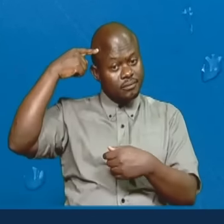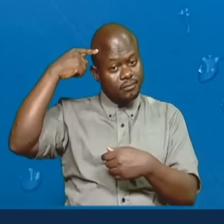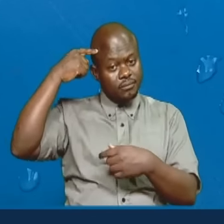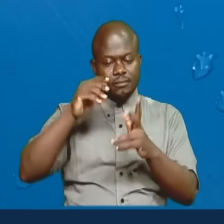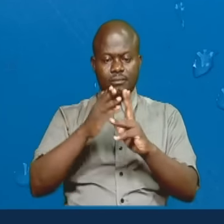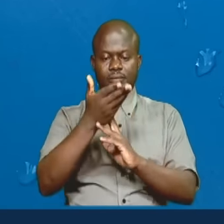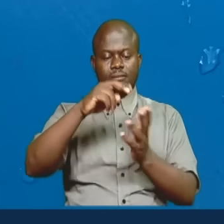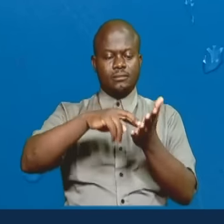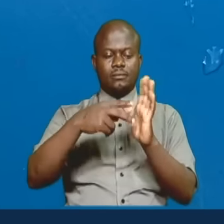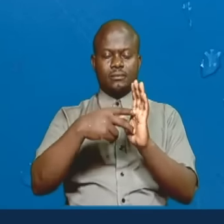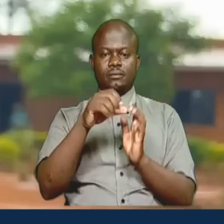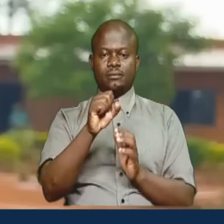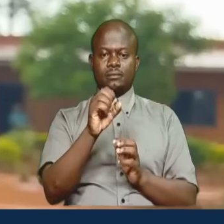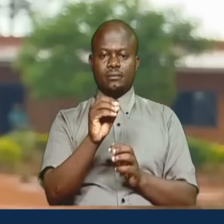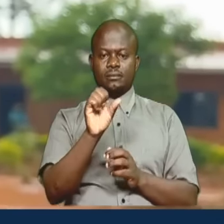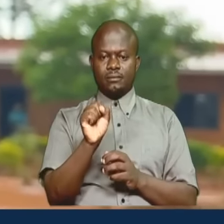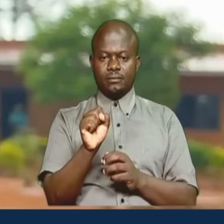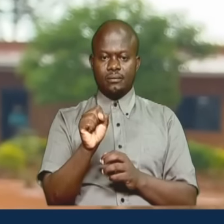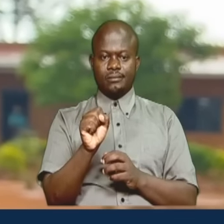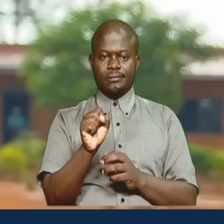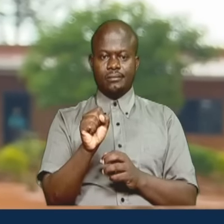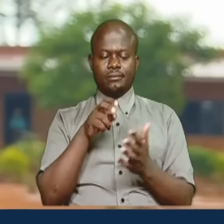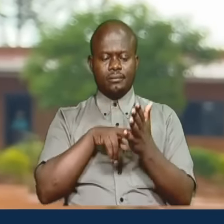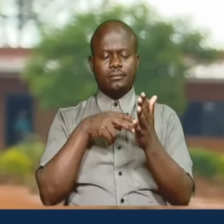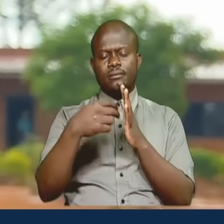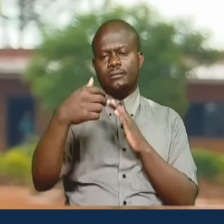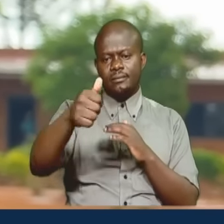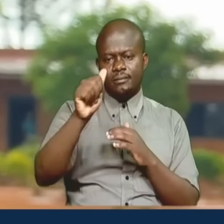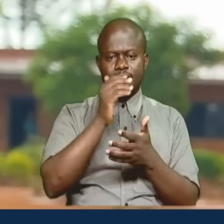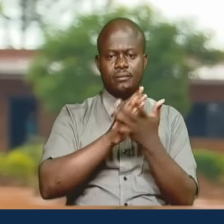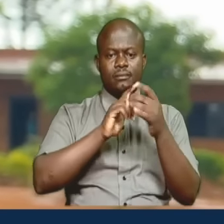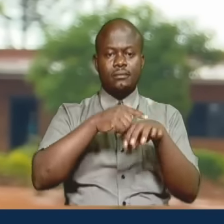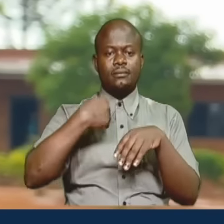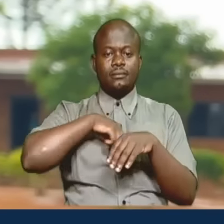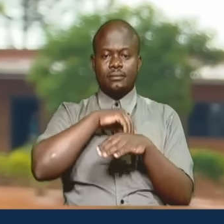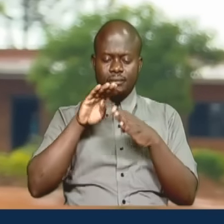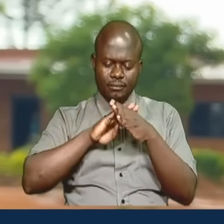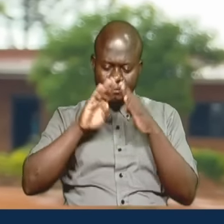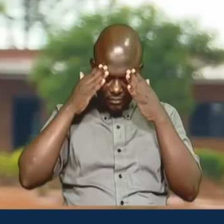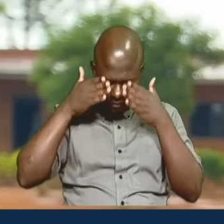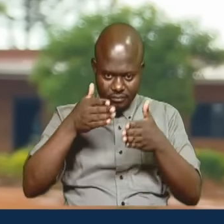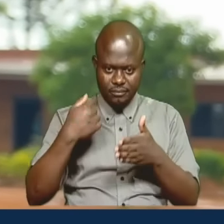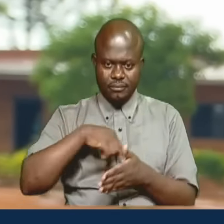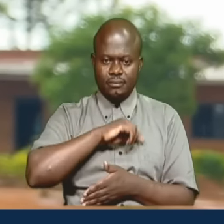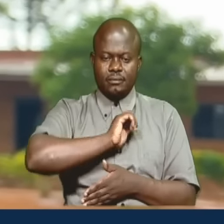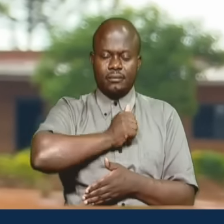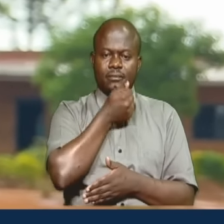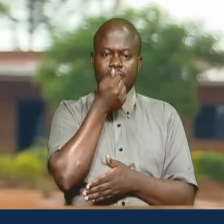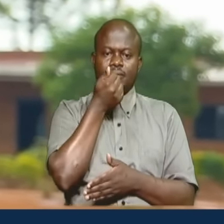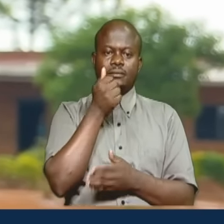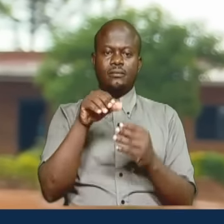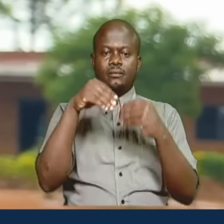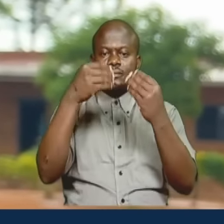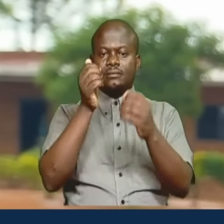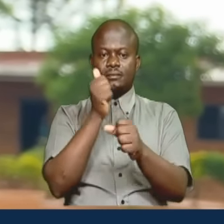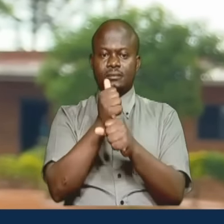mu mushinga wa SOS. Tsindwa kwe hari igihe nihugiragaho nkabasha namuha n'iyo